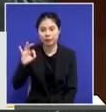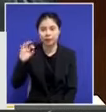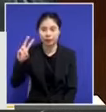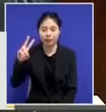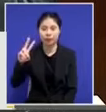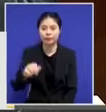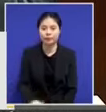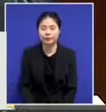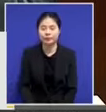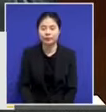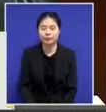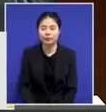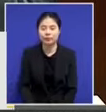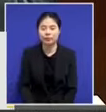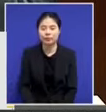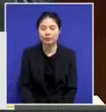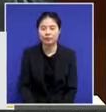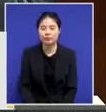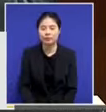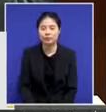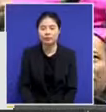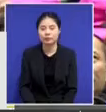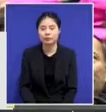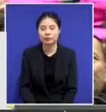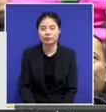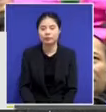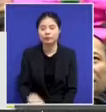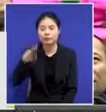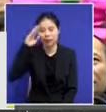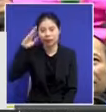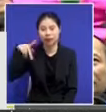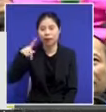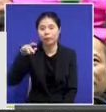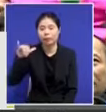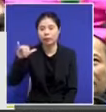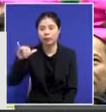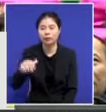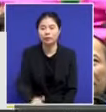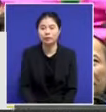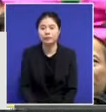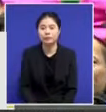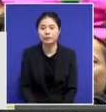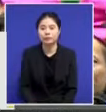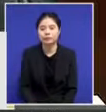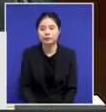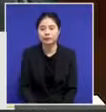692นายอนุชานาคาใส พลเอกประยุทธ์จันทร์โอชาครับ